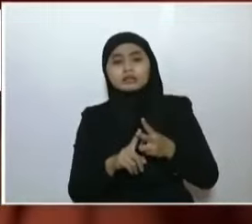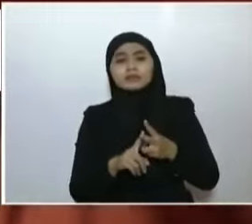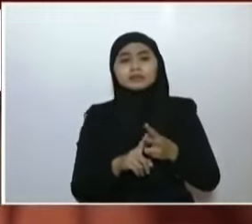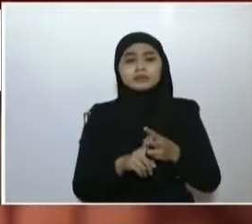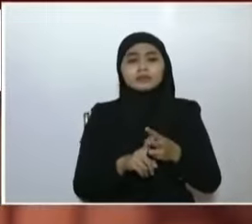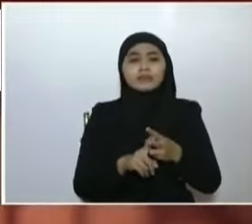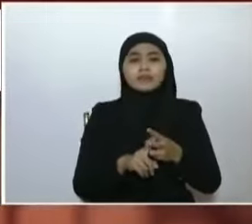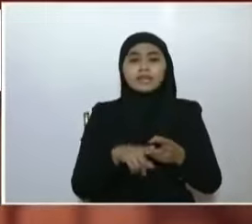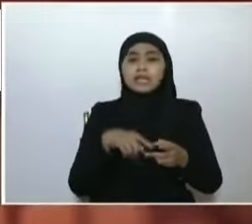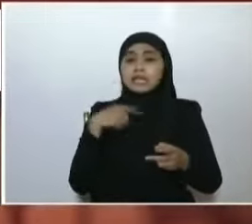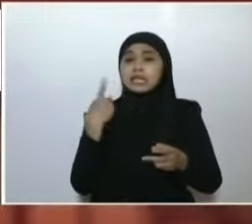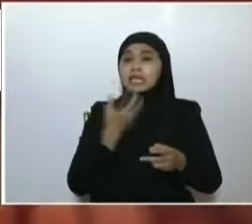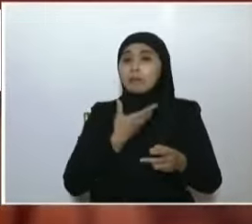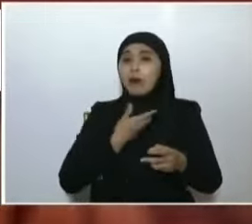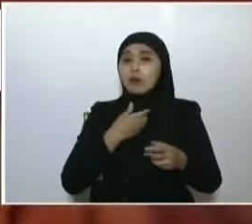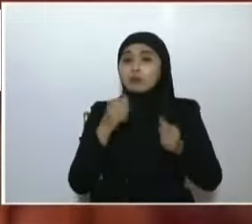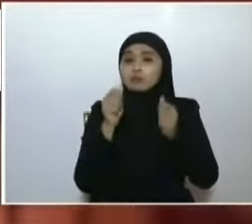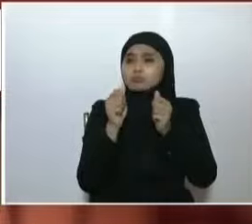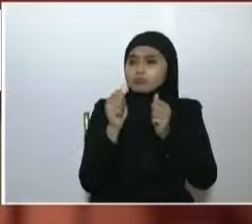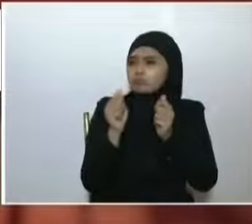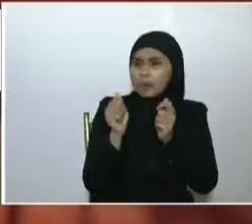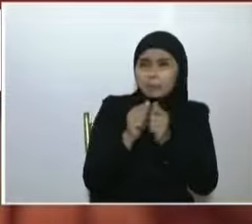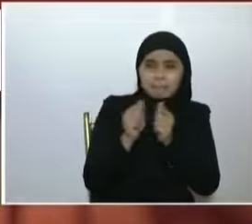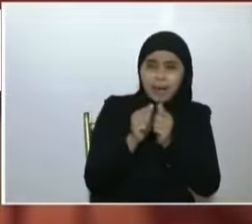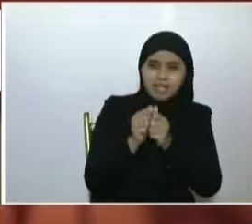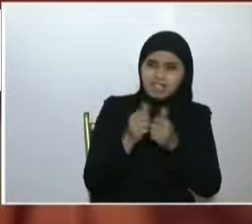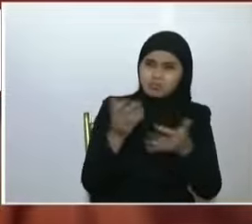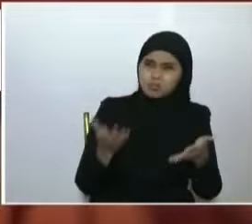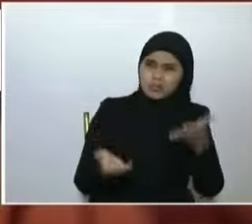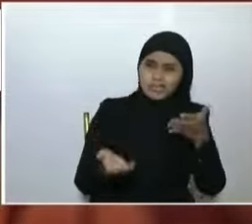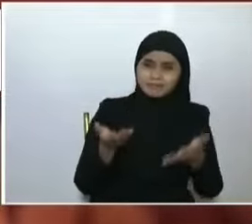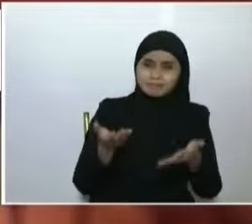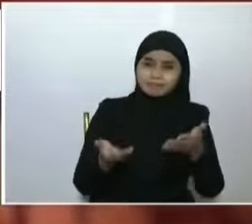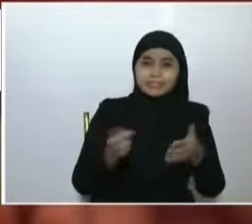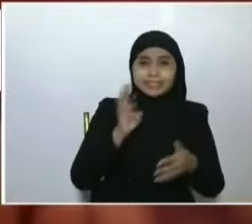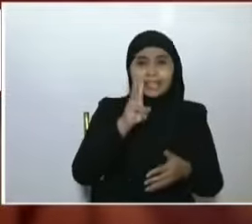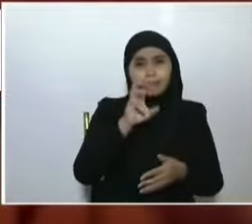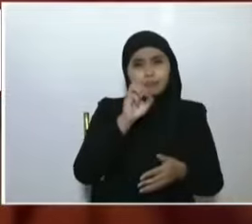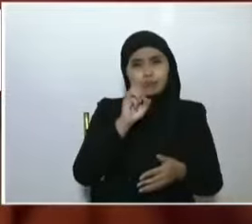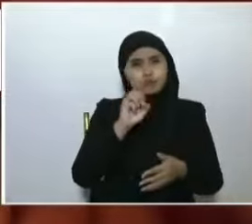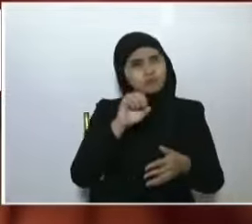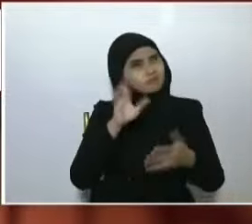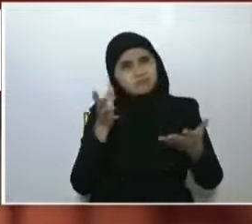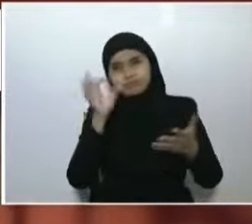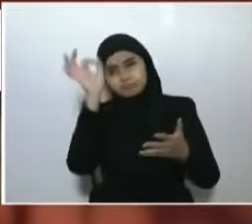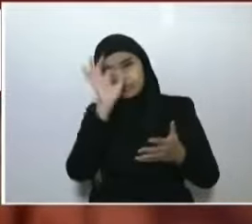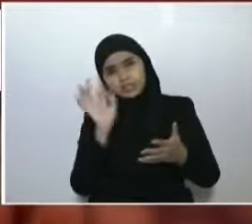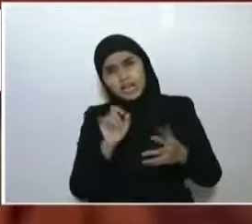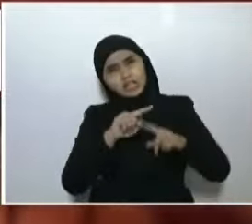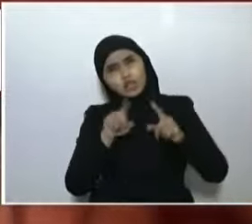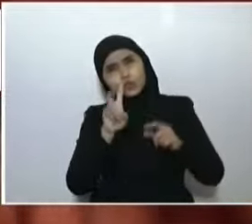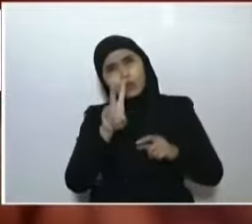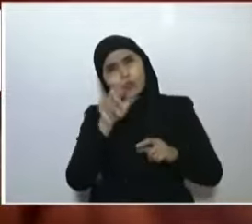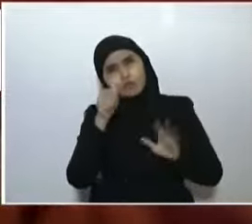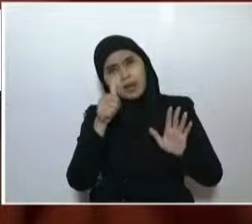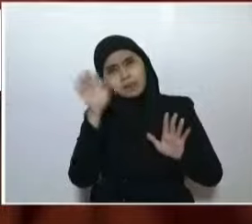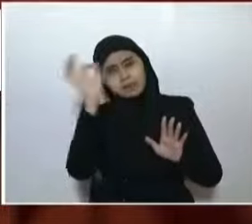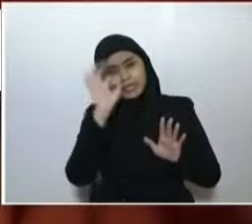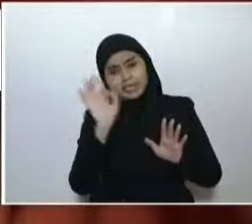anggaran kita akan benahi sekitar ee hampir 30 sekian persen atau